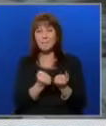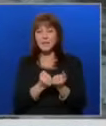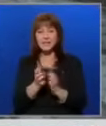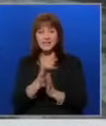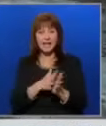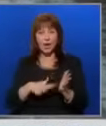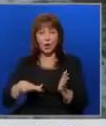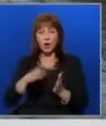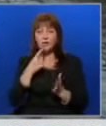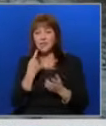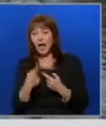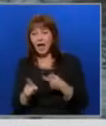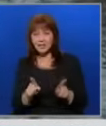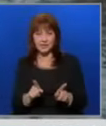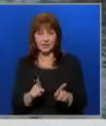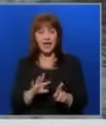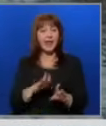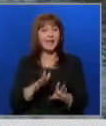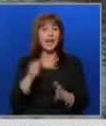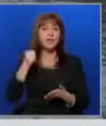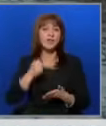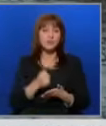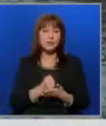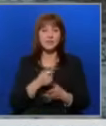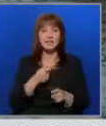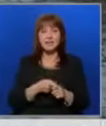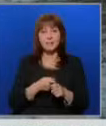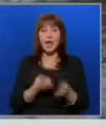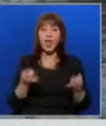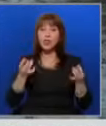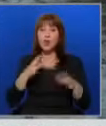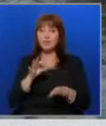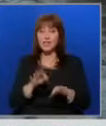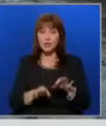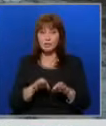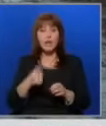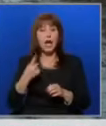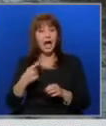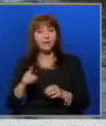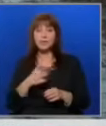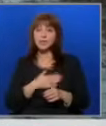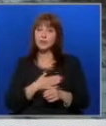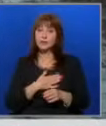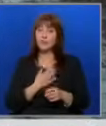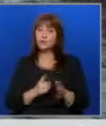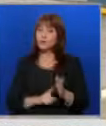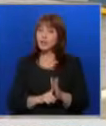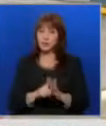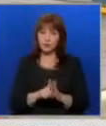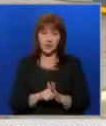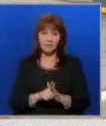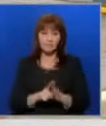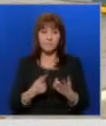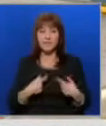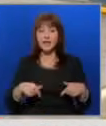село Зидарово са разнопосочни. Някои настояват за провеждане на нови избори, а други са доволни от резултата. Ние